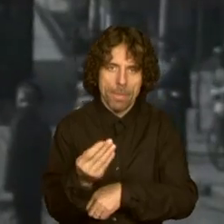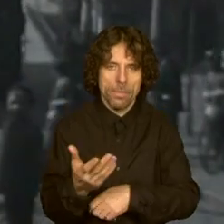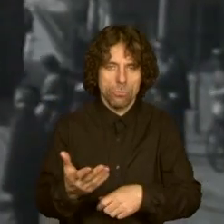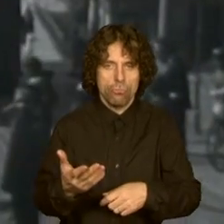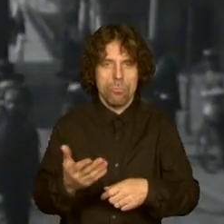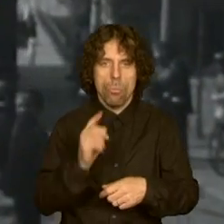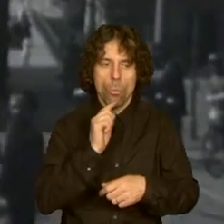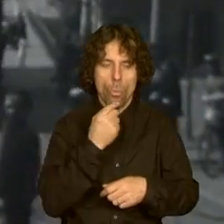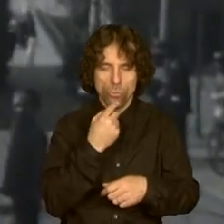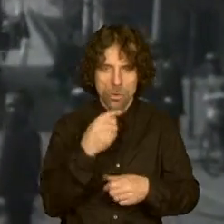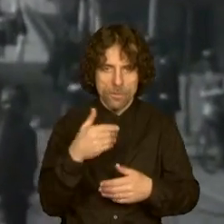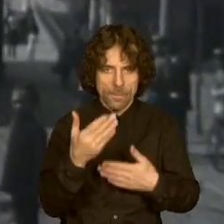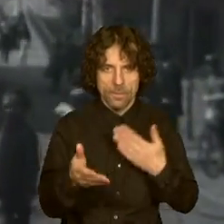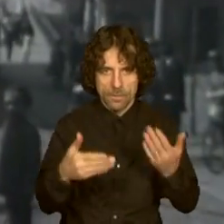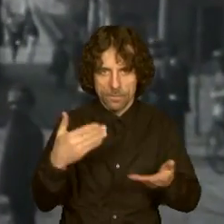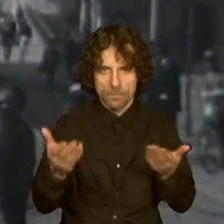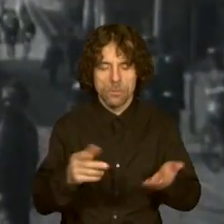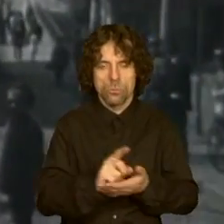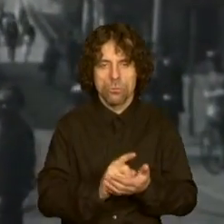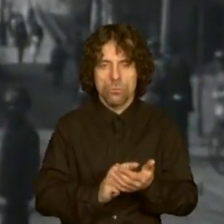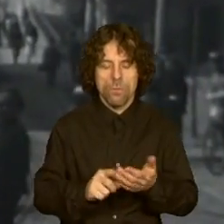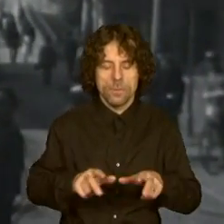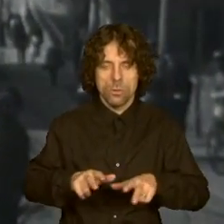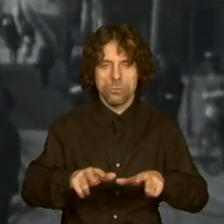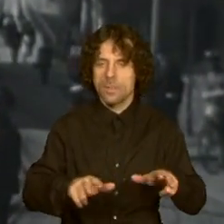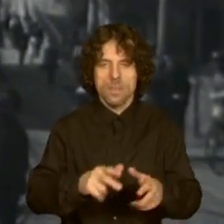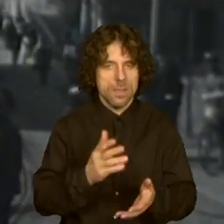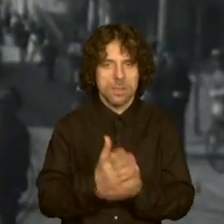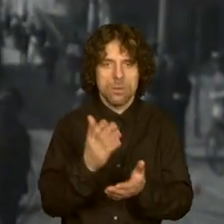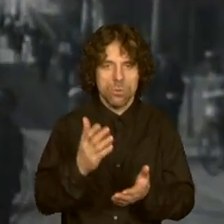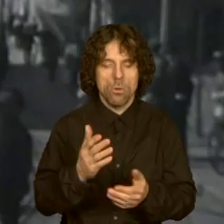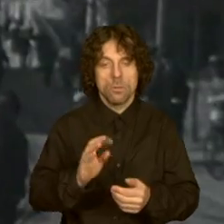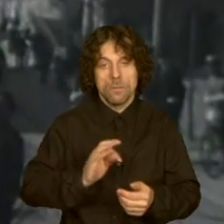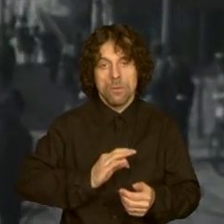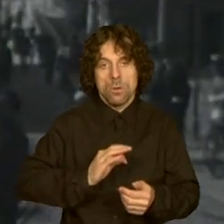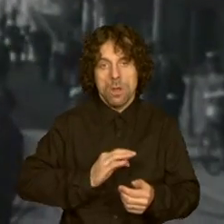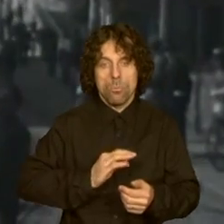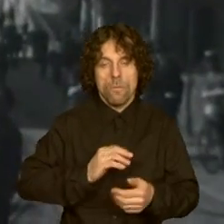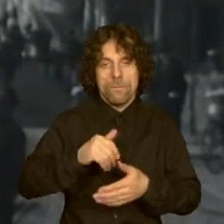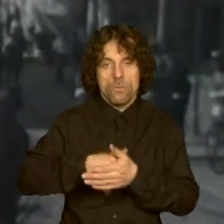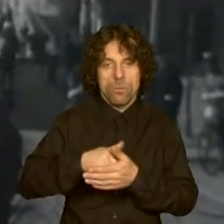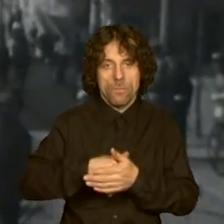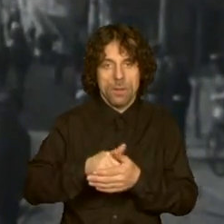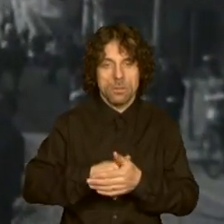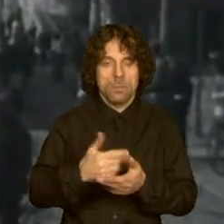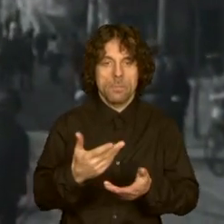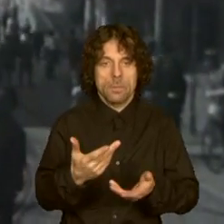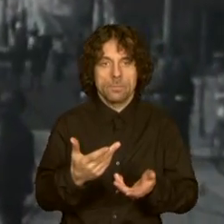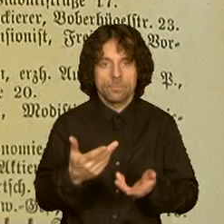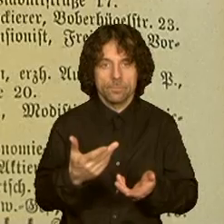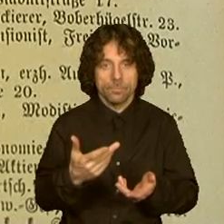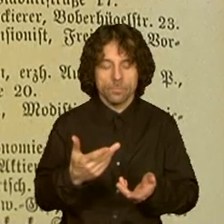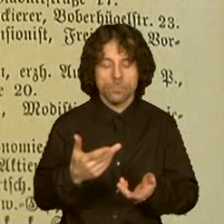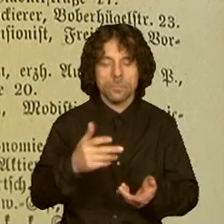stypendiami, funduszami młodzieży polskiej na Śląsku Cieszyńskim, ale także swojemu